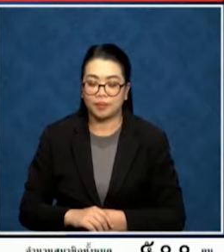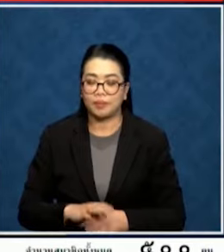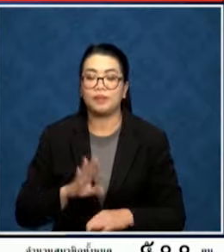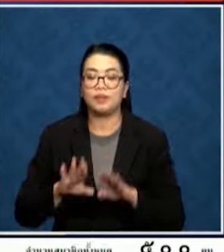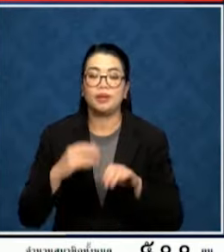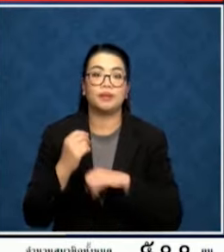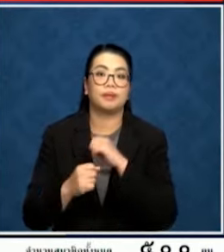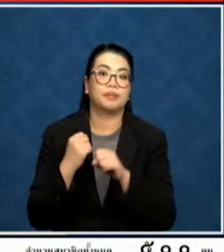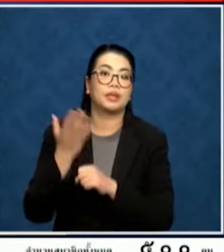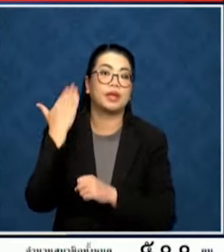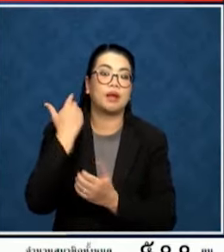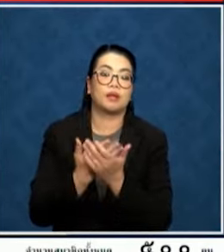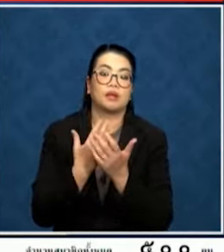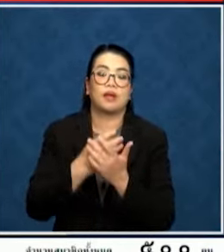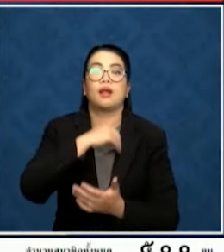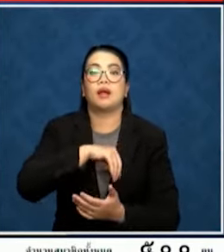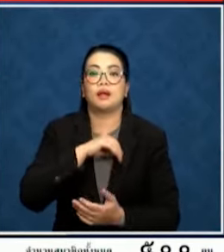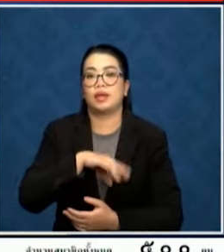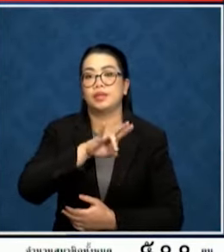ไทยสร้างรายได้ได้ถึงครับ